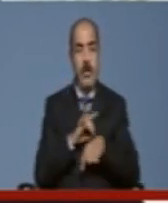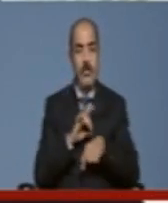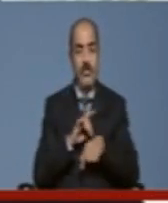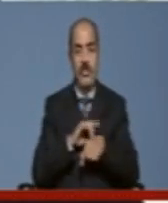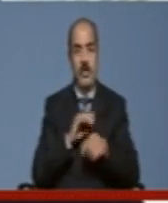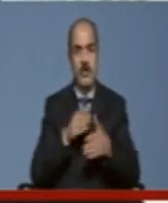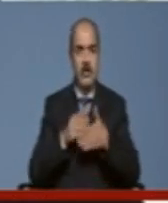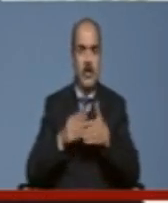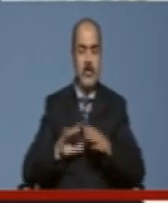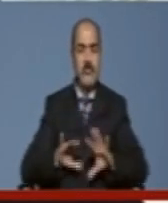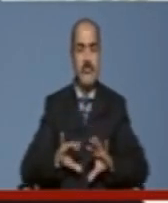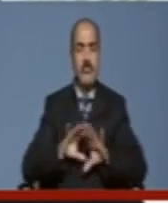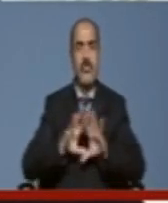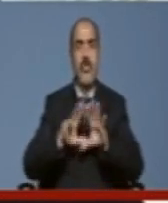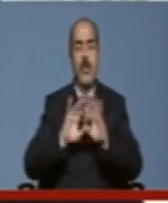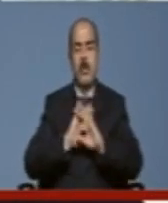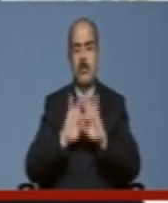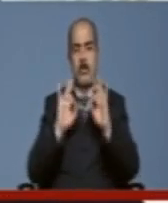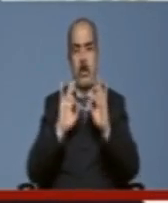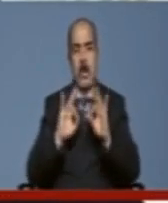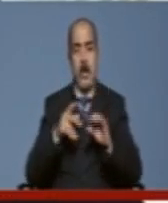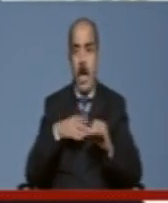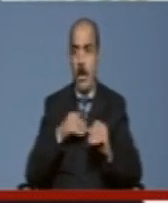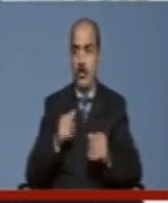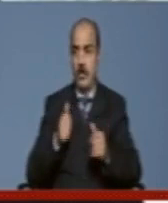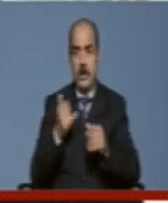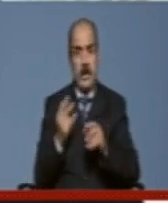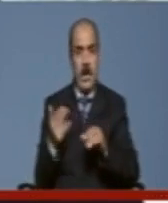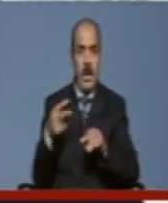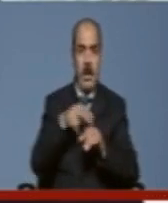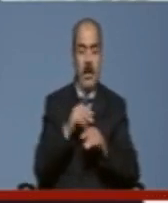لتقديم الخدمة الطبية لمن يحتاجها، يعني يحتاجها من